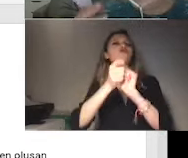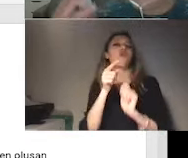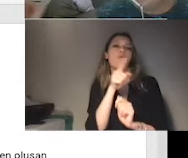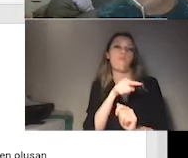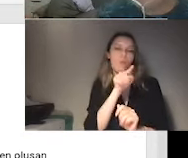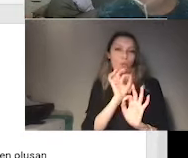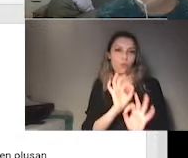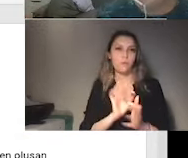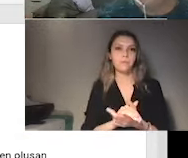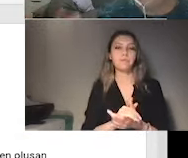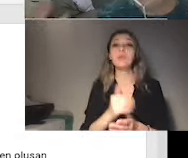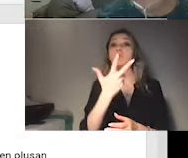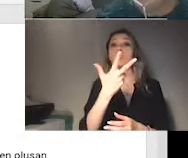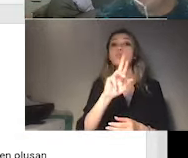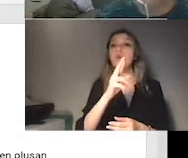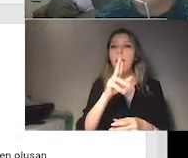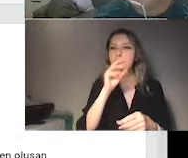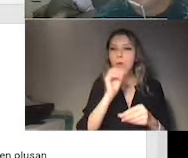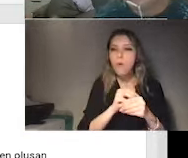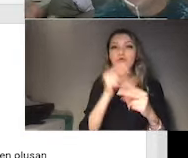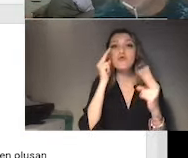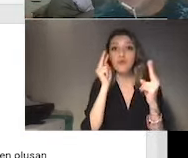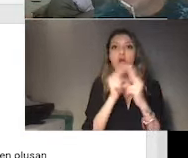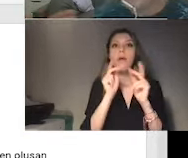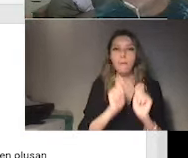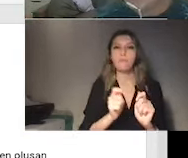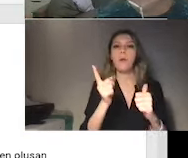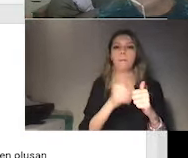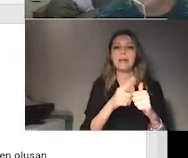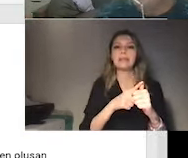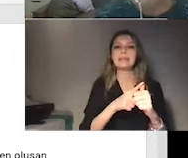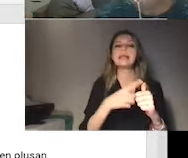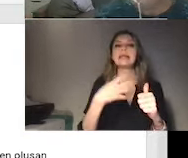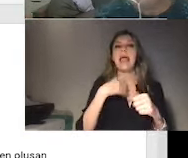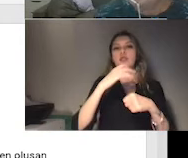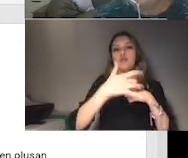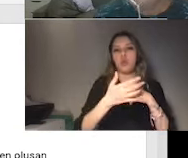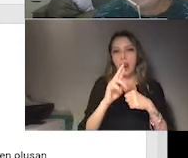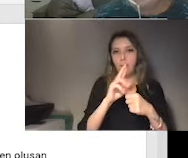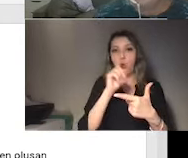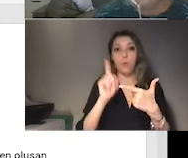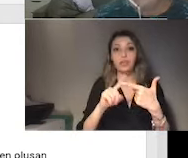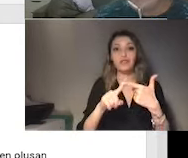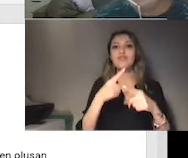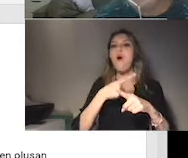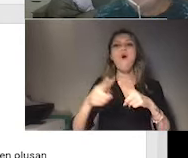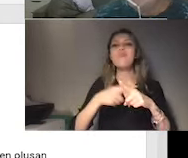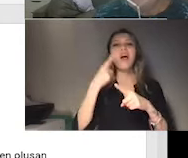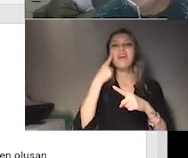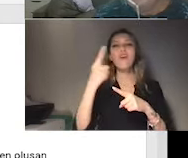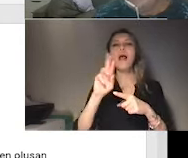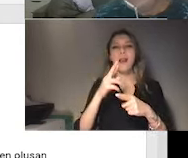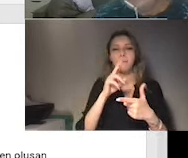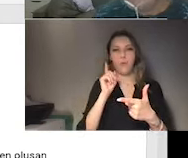üç tane rapor üzerinden görüşme yapılıyor ya, bir tanesi ulusal rapor, bir tanesi paydaşların verdiği raporlardan